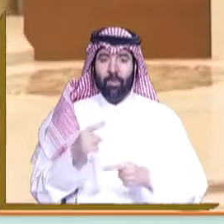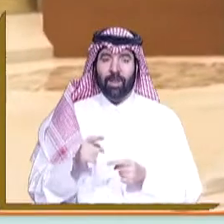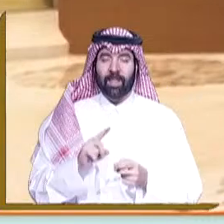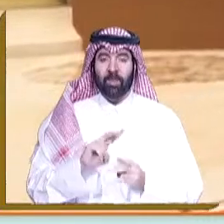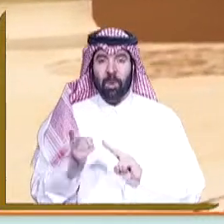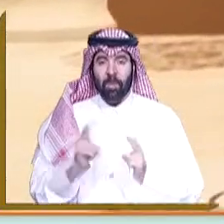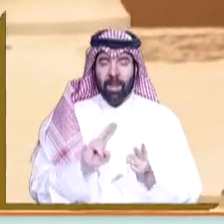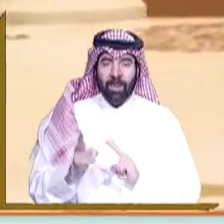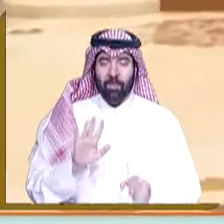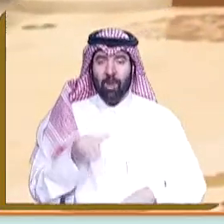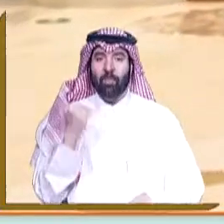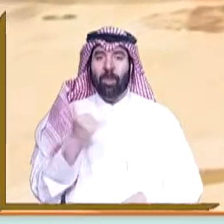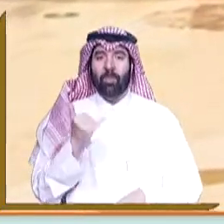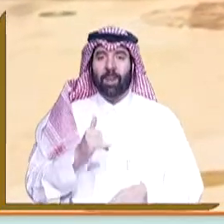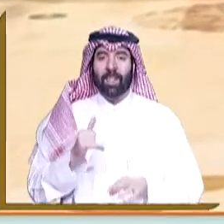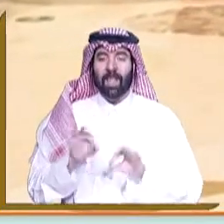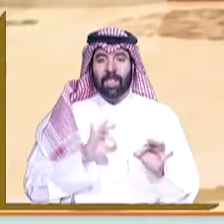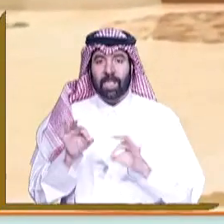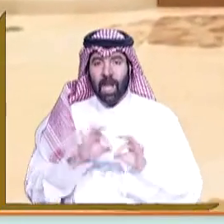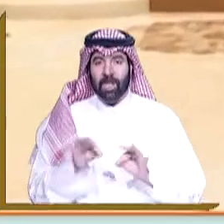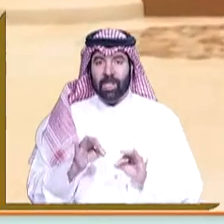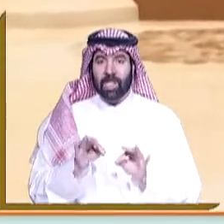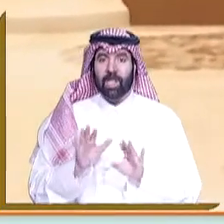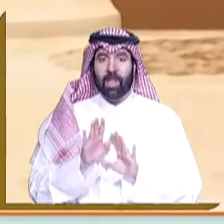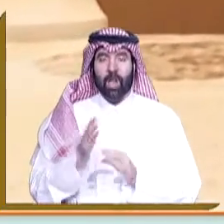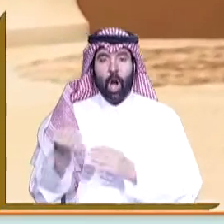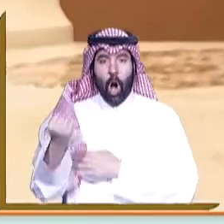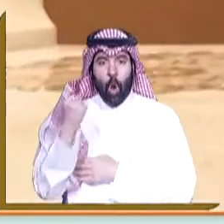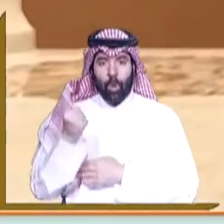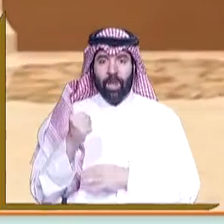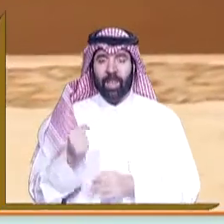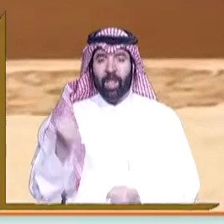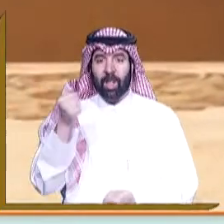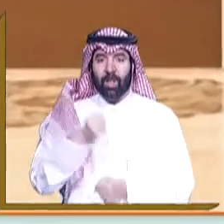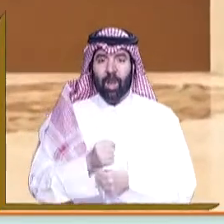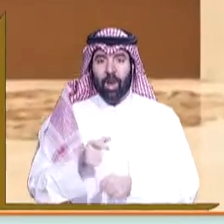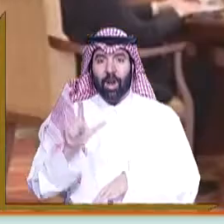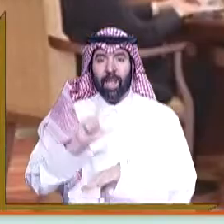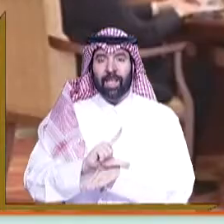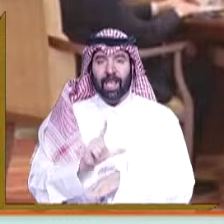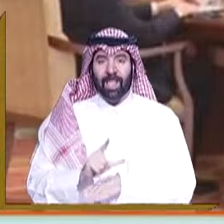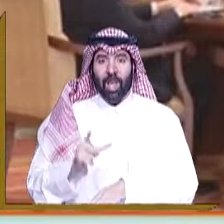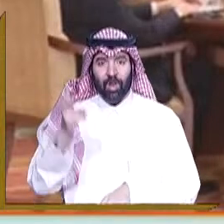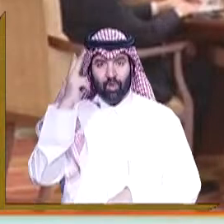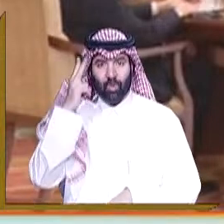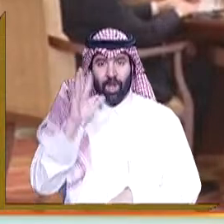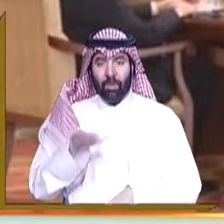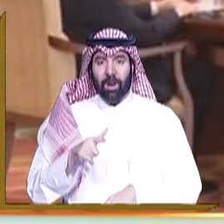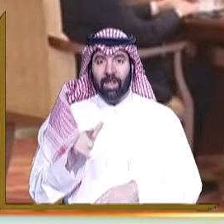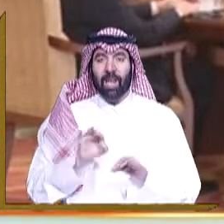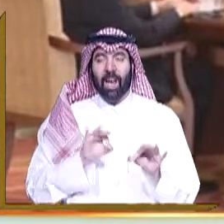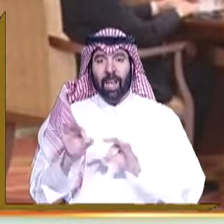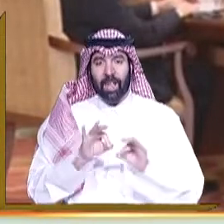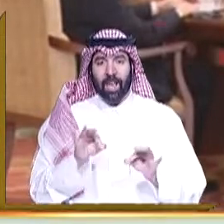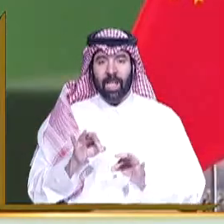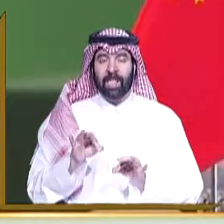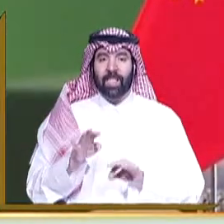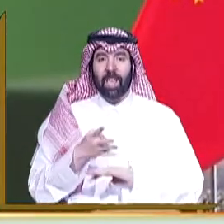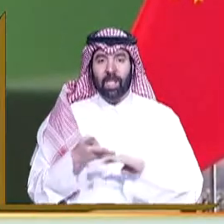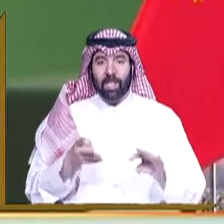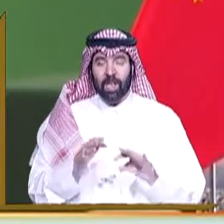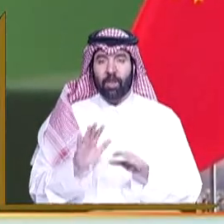التحرك الدبلوماسي القوي الذي تقوده المملكة العربية السعودية، هذا الحراك السياسي الذي كان